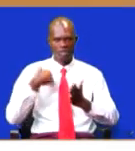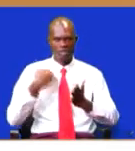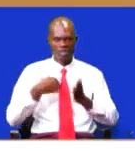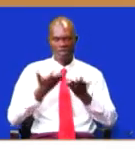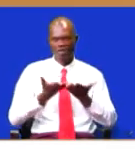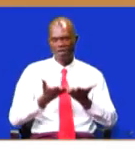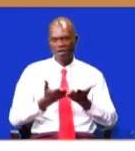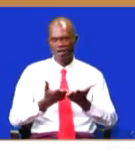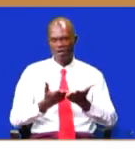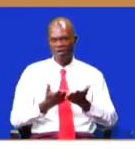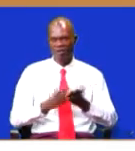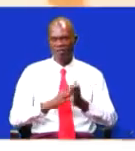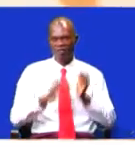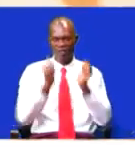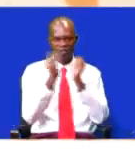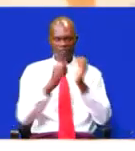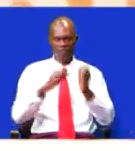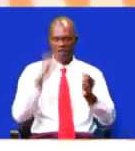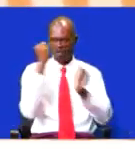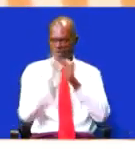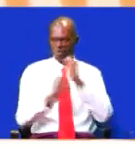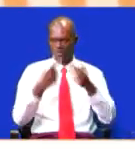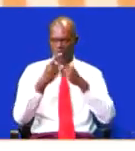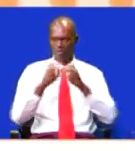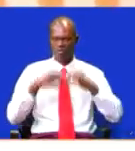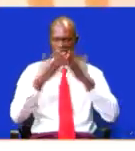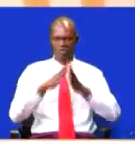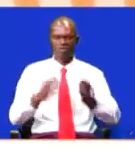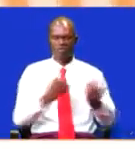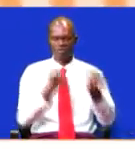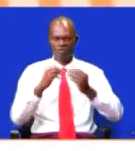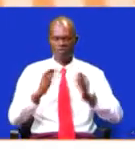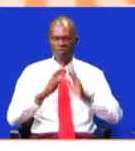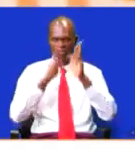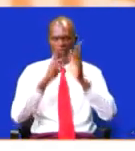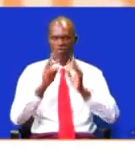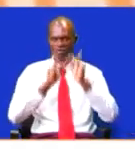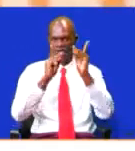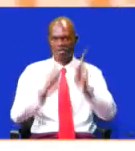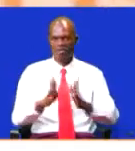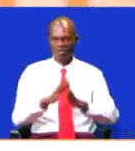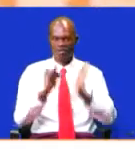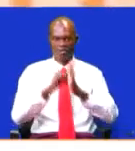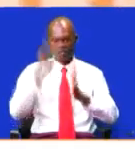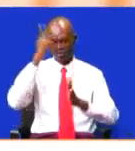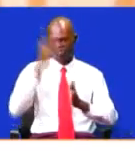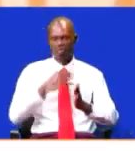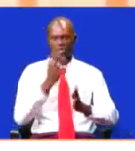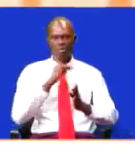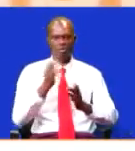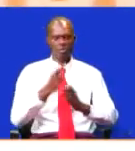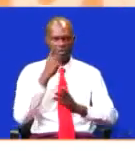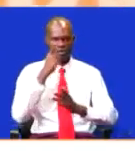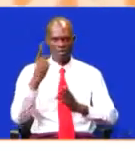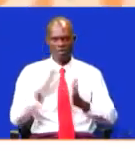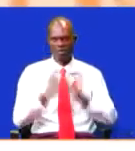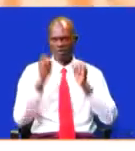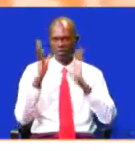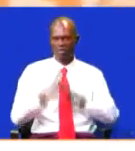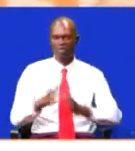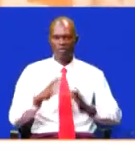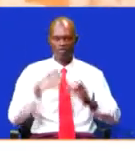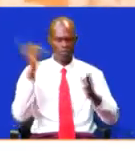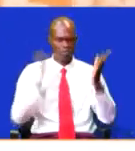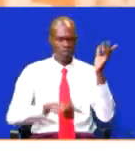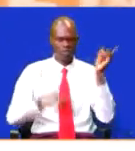Be inyalo wuoyo gi nyathi mondo imi nyathi direction, nyathi ong'e nang'o ni baba kata mama dwaro kama kama. To kiketo ni koro ikwedo